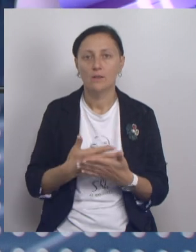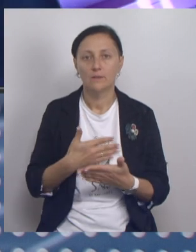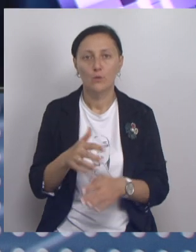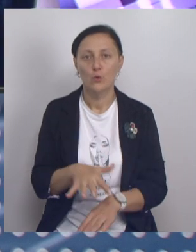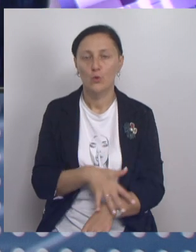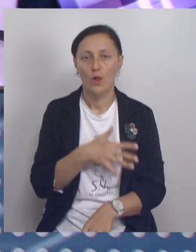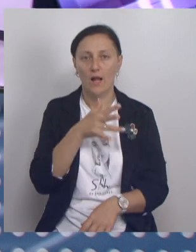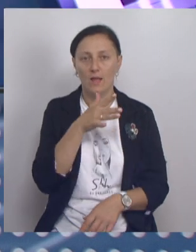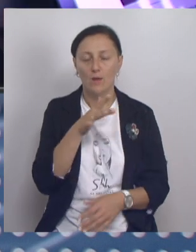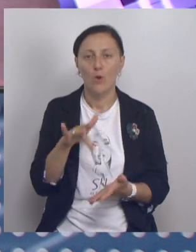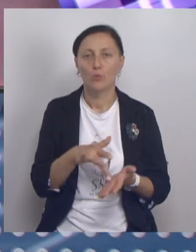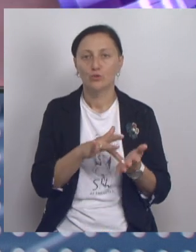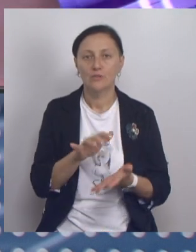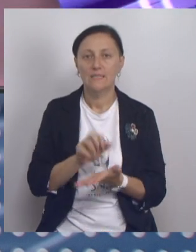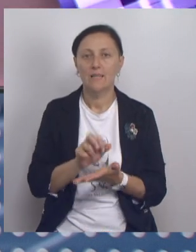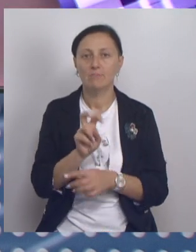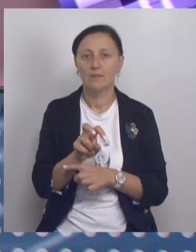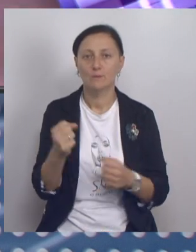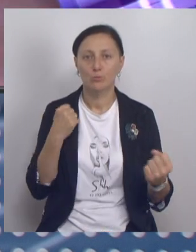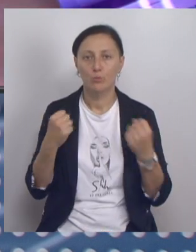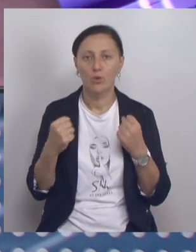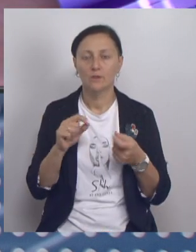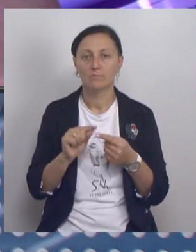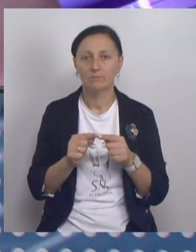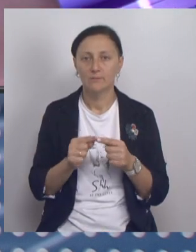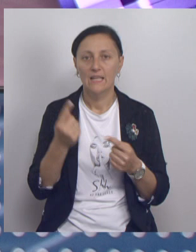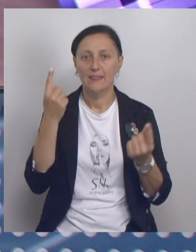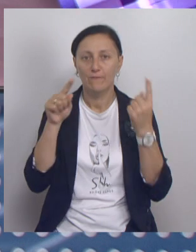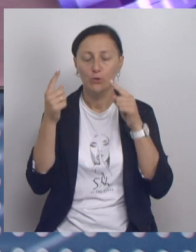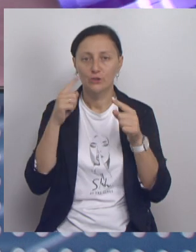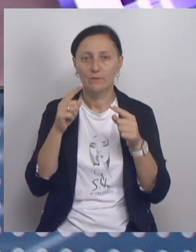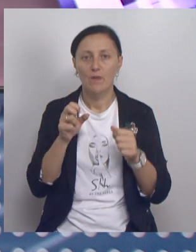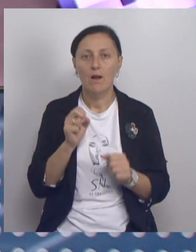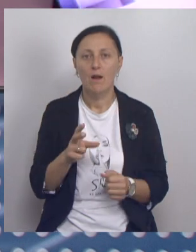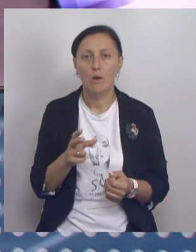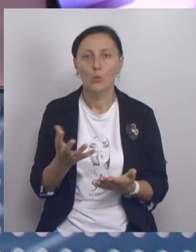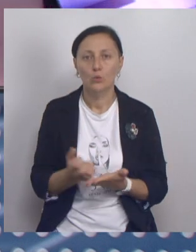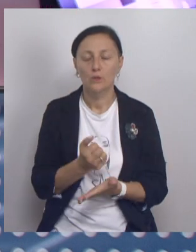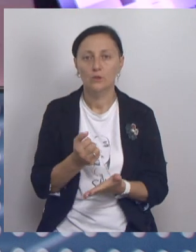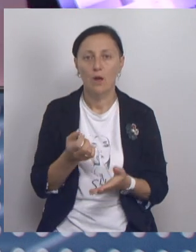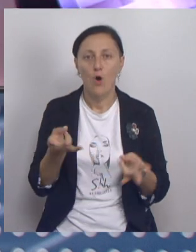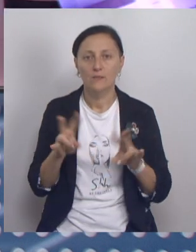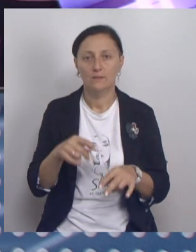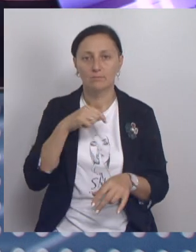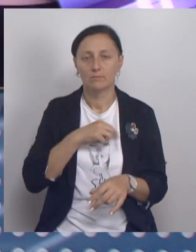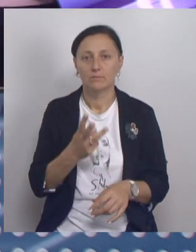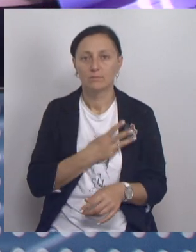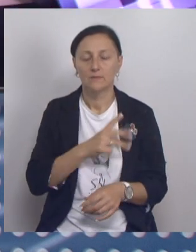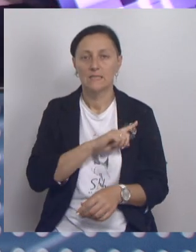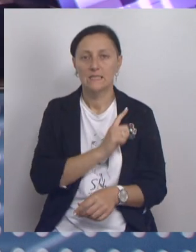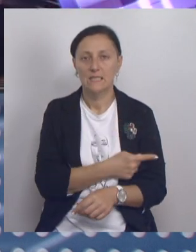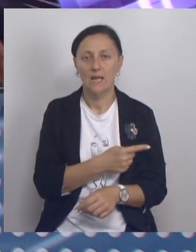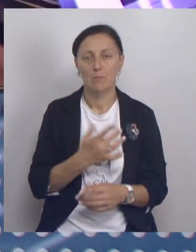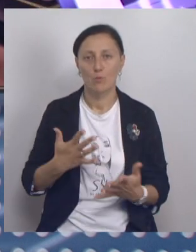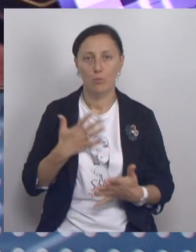долголетия. Путешествуют, занимаются спортом, рукоделием, творчеством. Как им удается оставаться такими жизнерадостными, сильными и